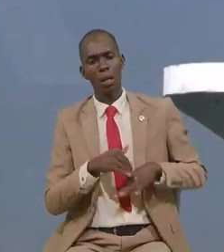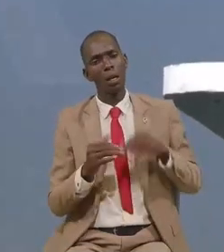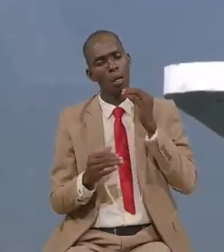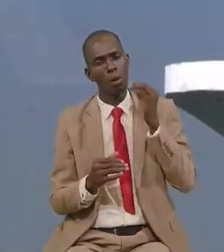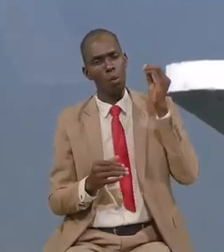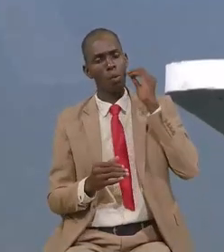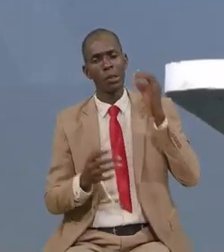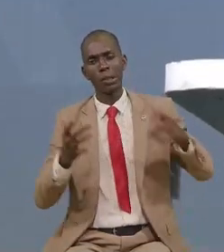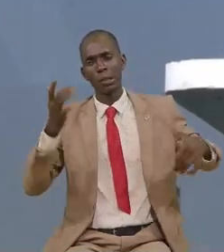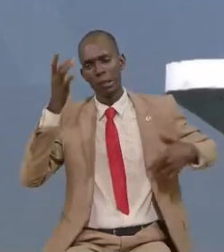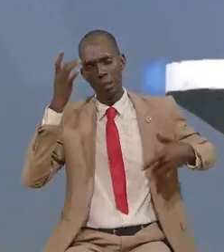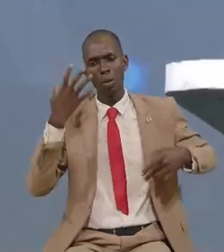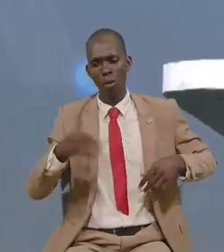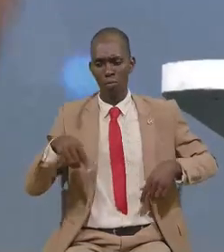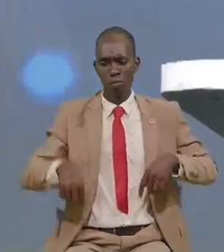malade,